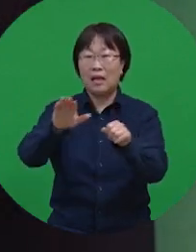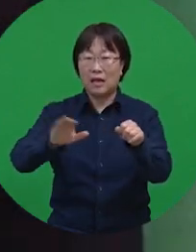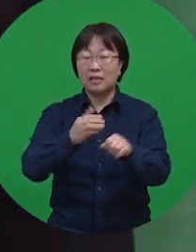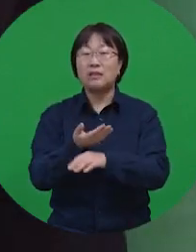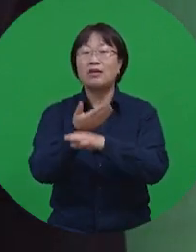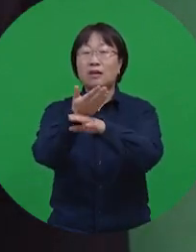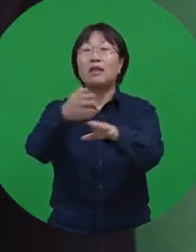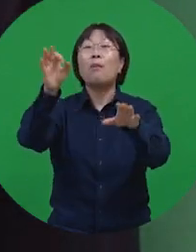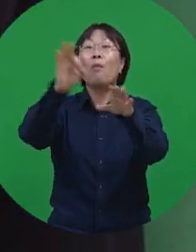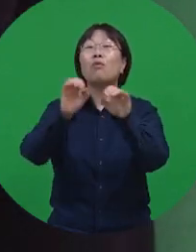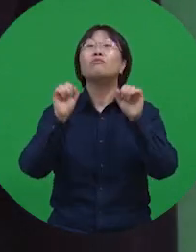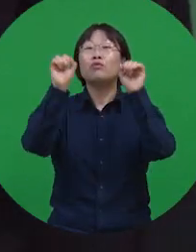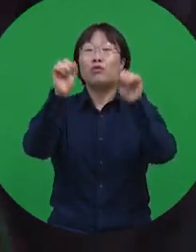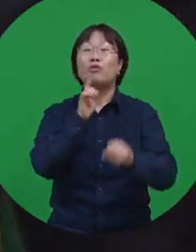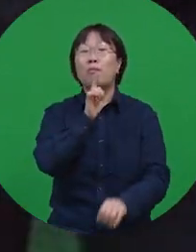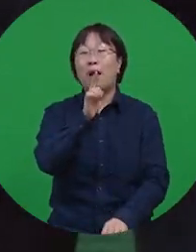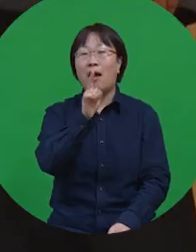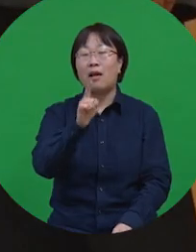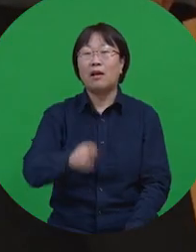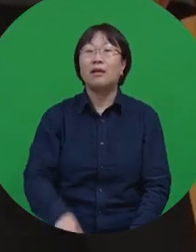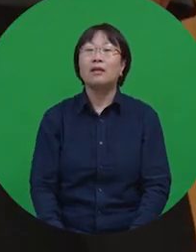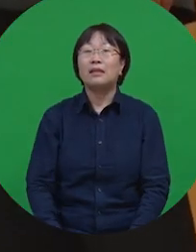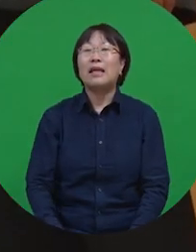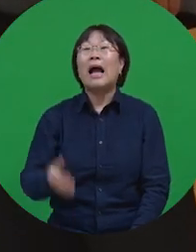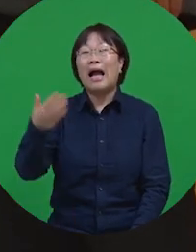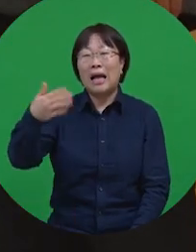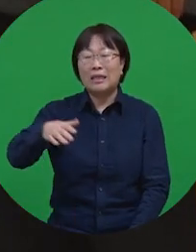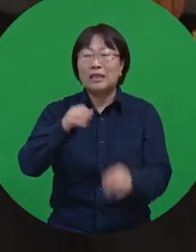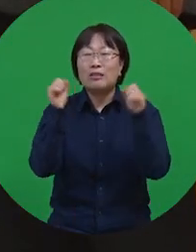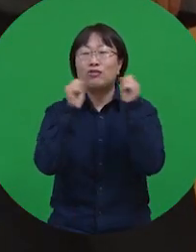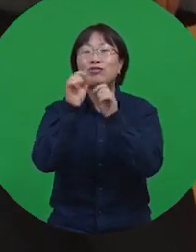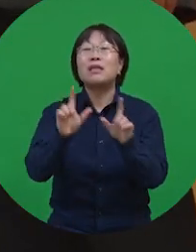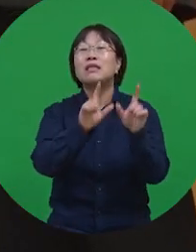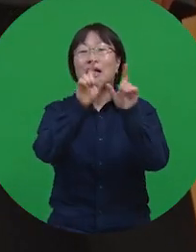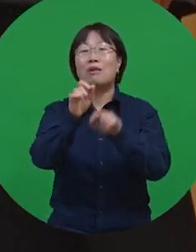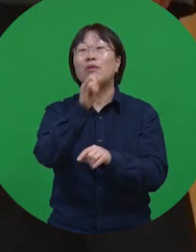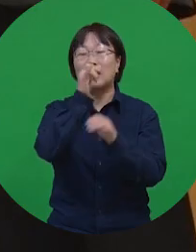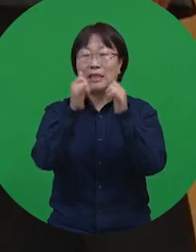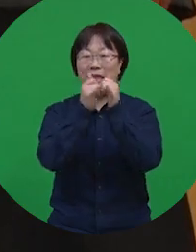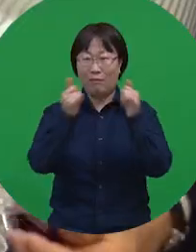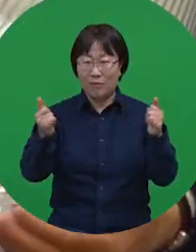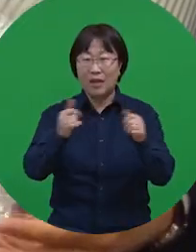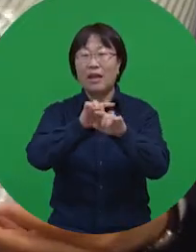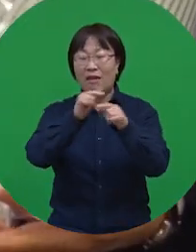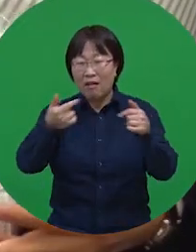전하는 모금운동인데요. 같은 마음으로 건넨 따뜻한 손길이